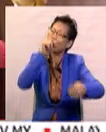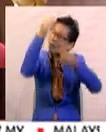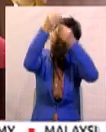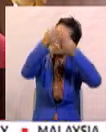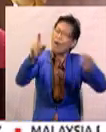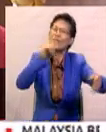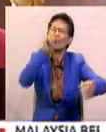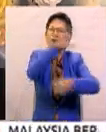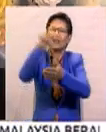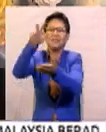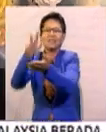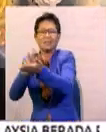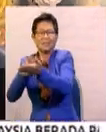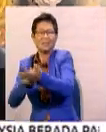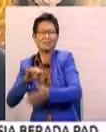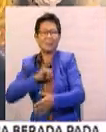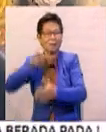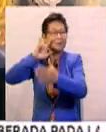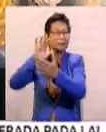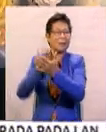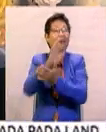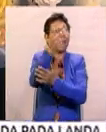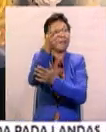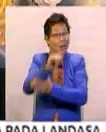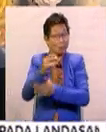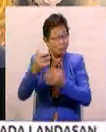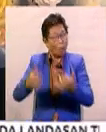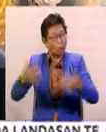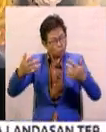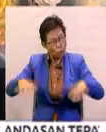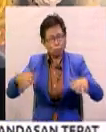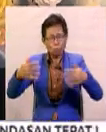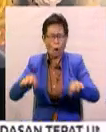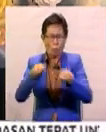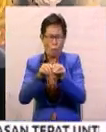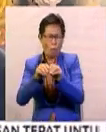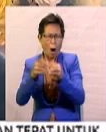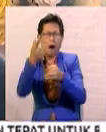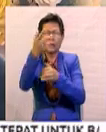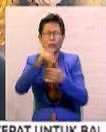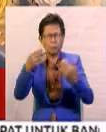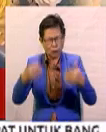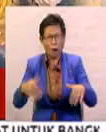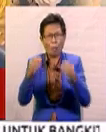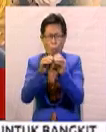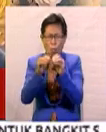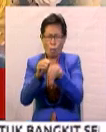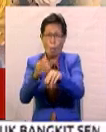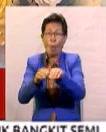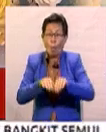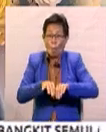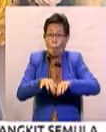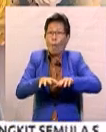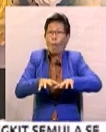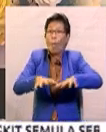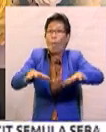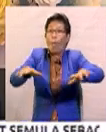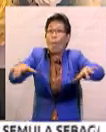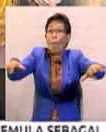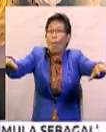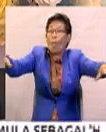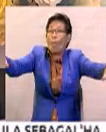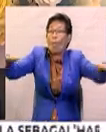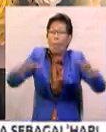sah, bukannya yang palsu. Dan saya percaya RTM sekarang ini sudah semakin membesar dan kita dapat saksikan RTM semakin